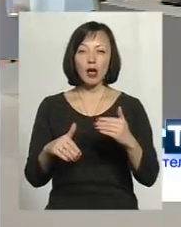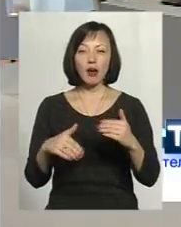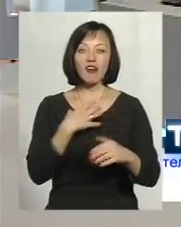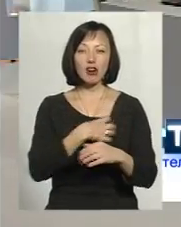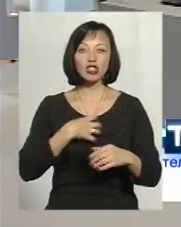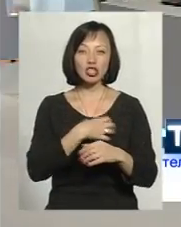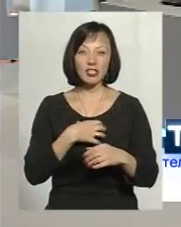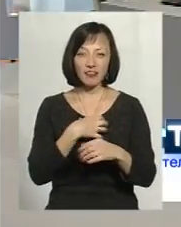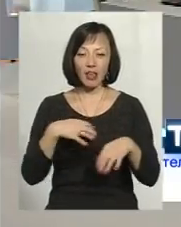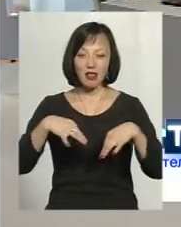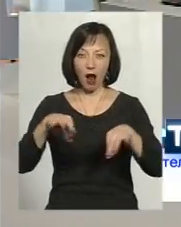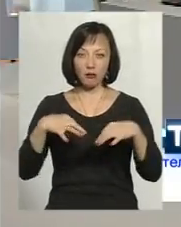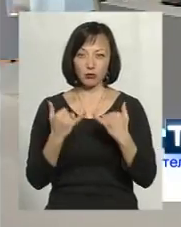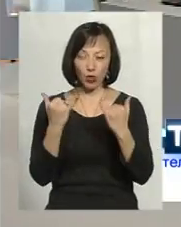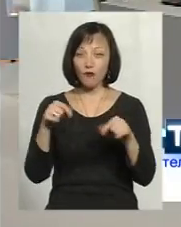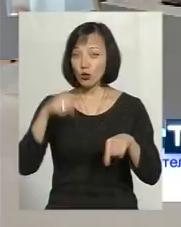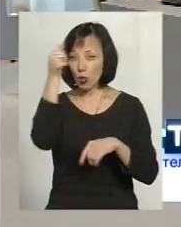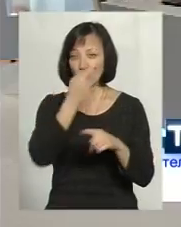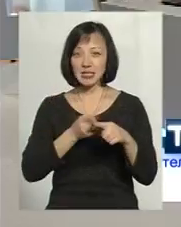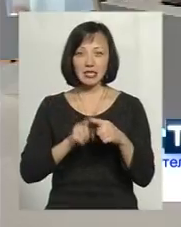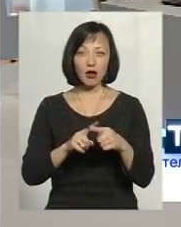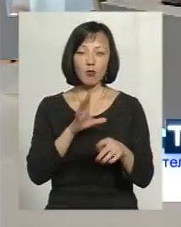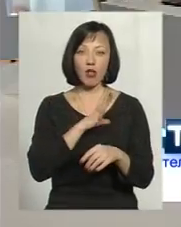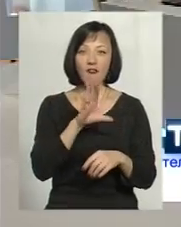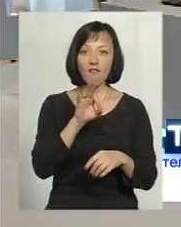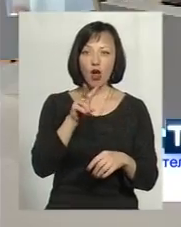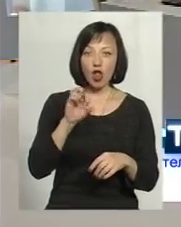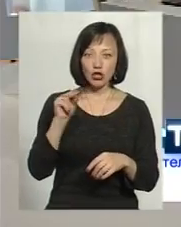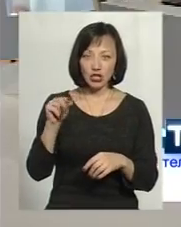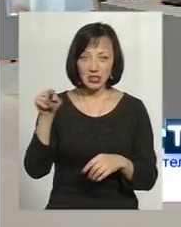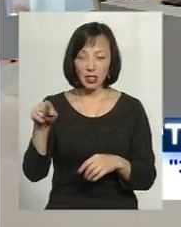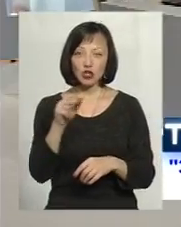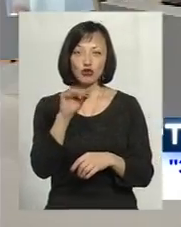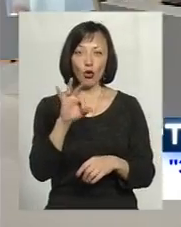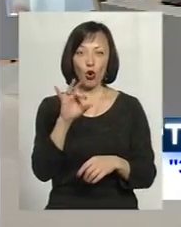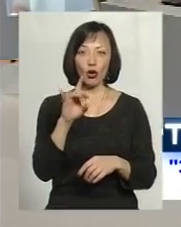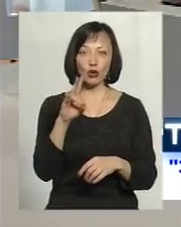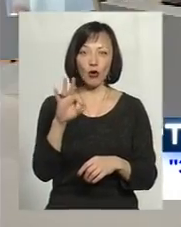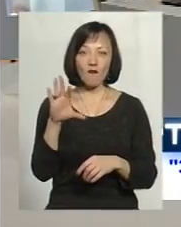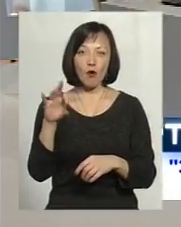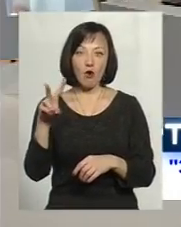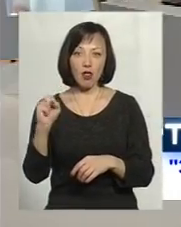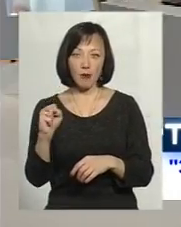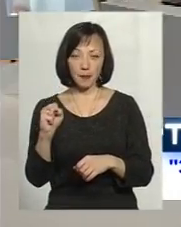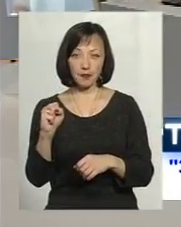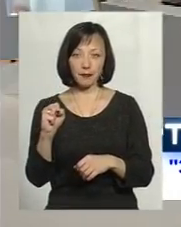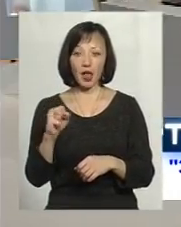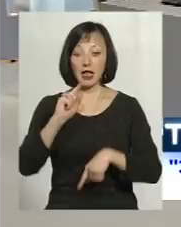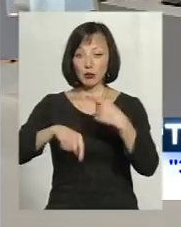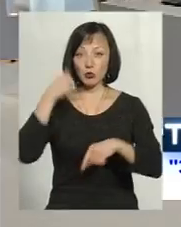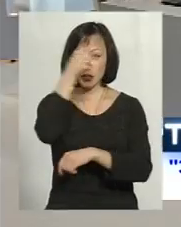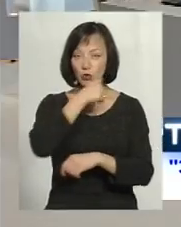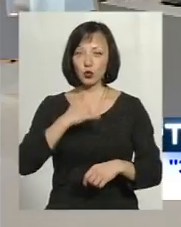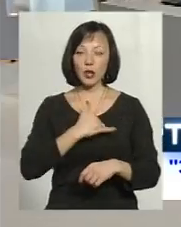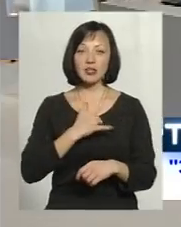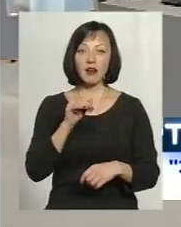точки зору транспортної інфраструктури. Бо в цьому році це була Волочиська і Чорномола, якщо брати по важливості розв'язок. Наступний рік у нас